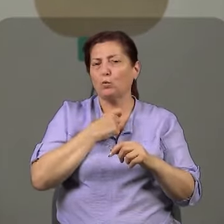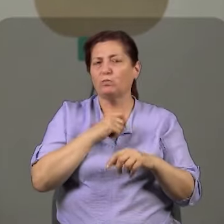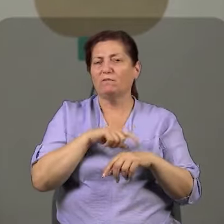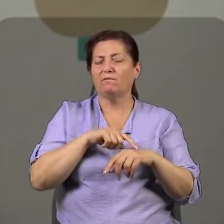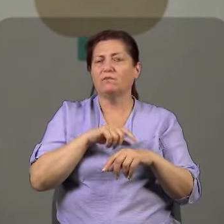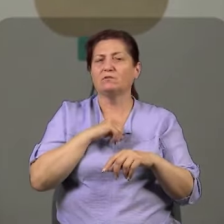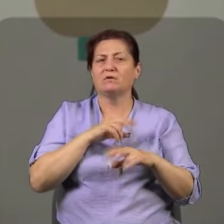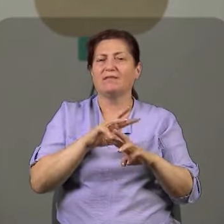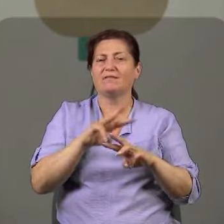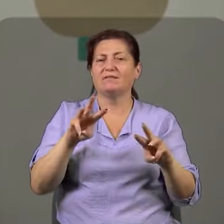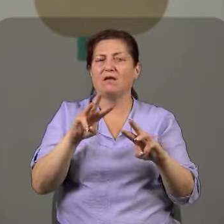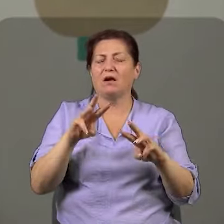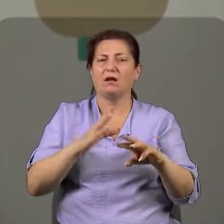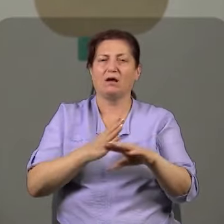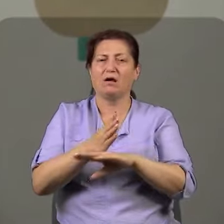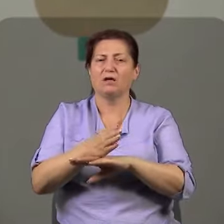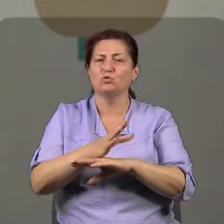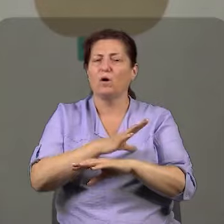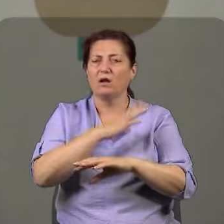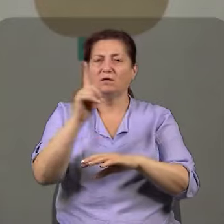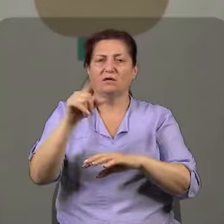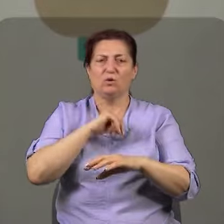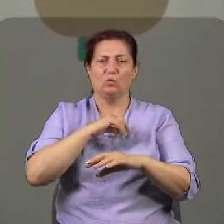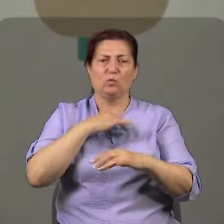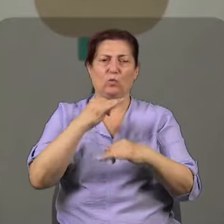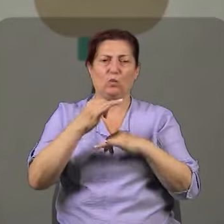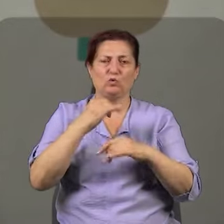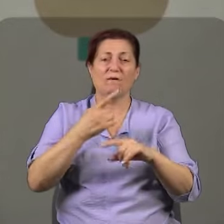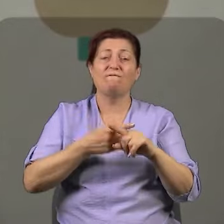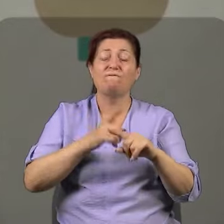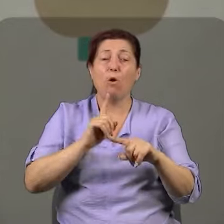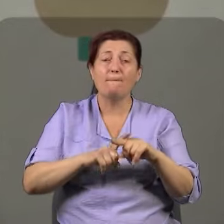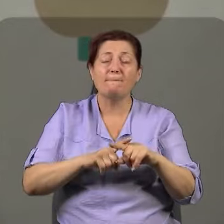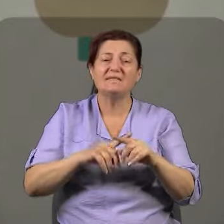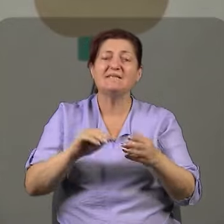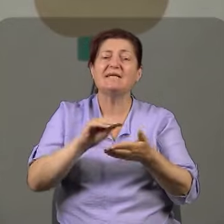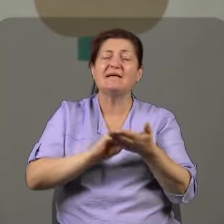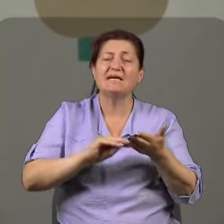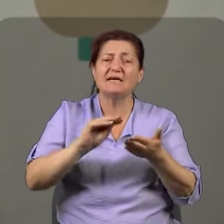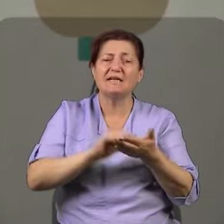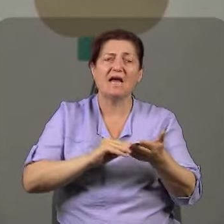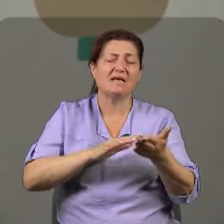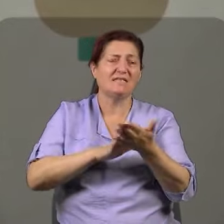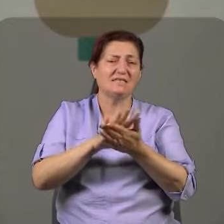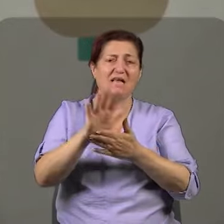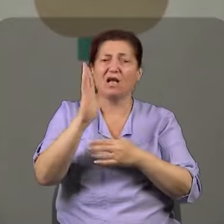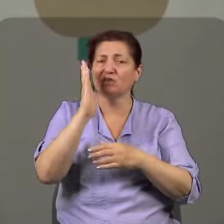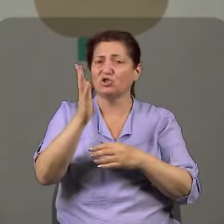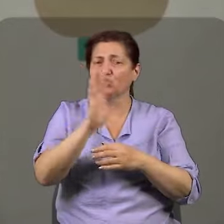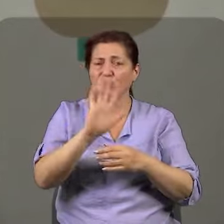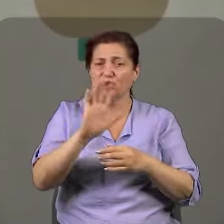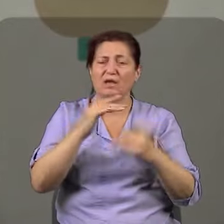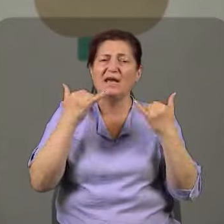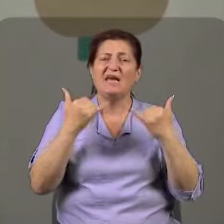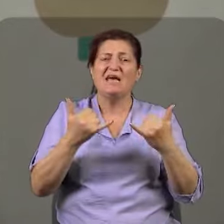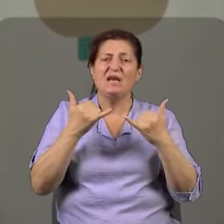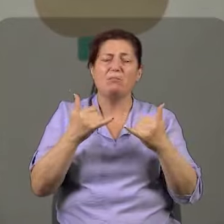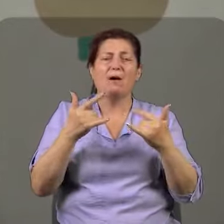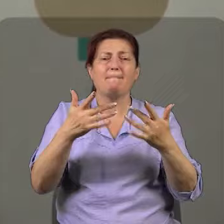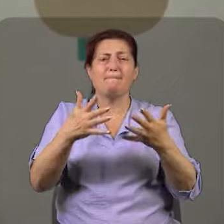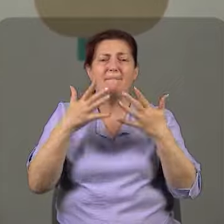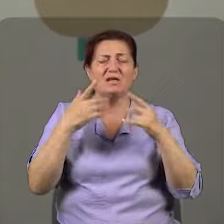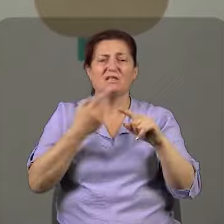հարցազրույցն այցինք, այնտեղ խոսվում էր, որ որպեսզի կրկնակի ինչ որ ծախ չլինի կամ ասենք հիմա չներդնենք, հետո պարզվի, որ դա